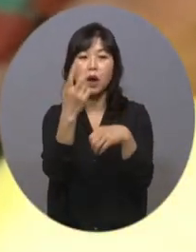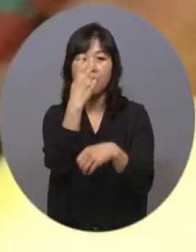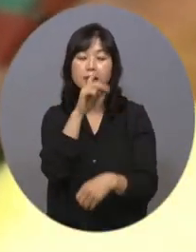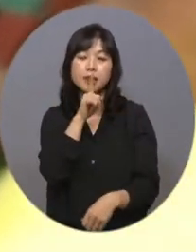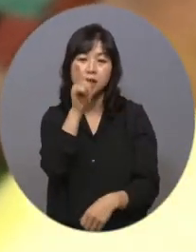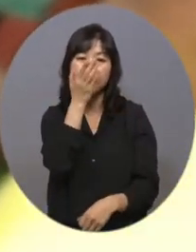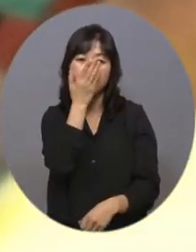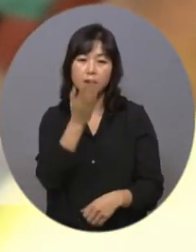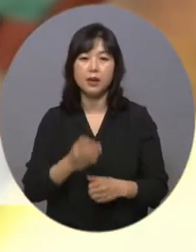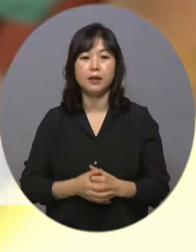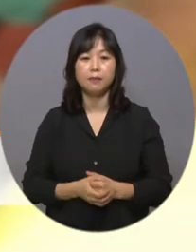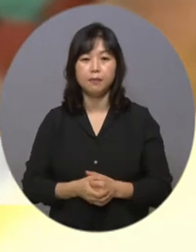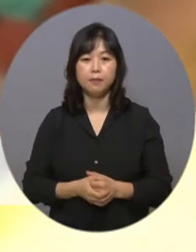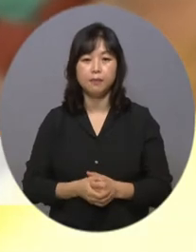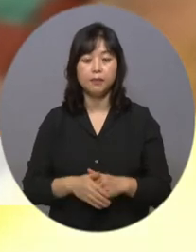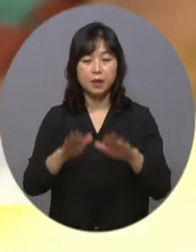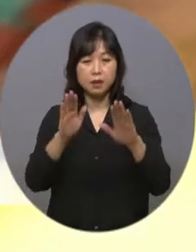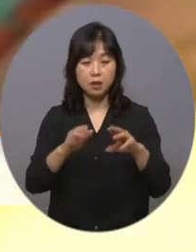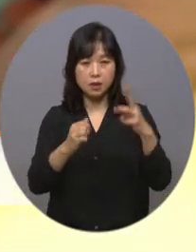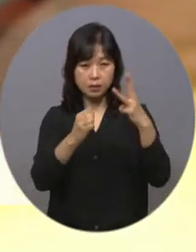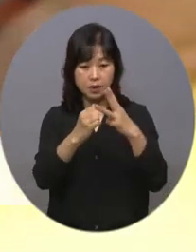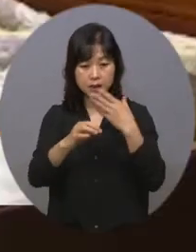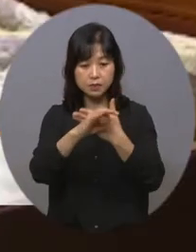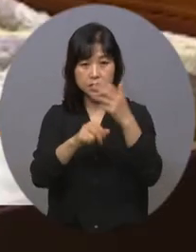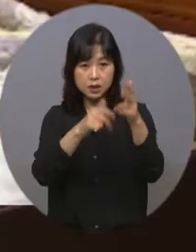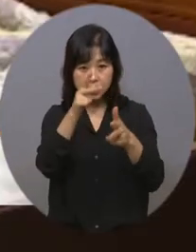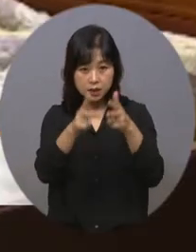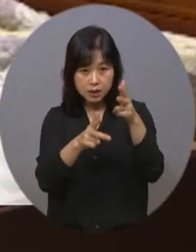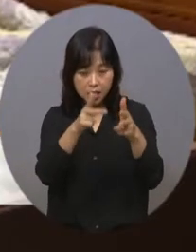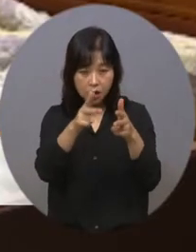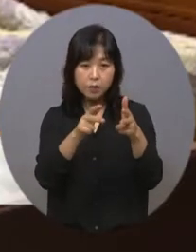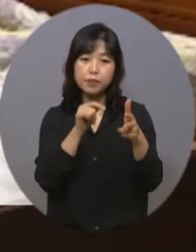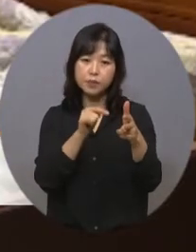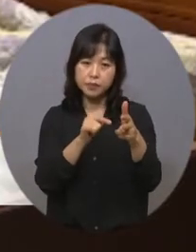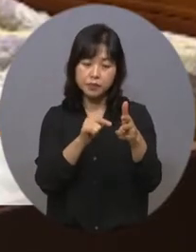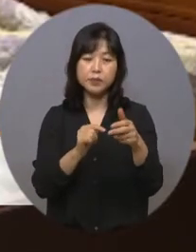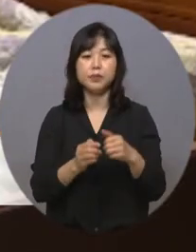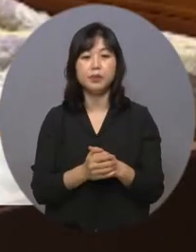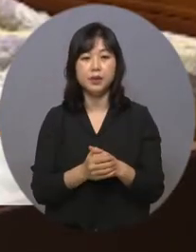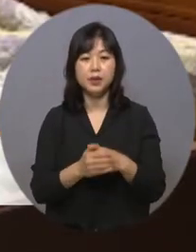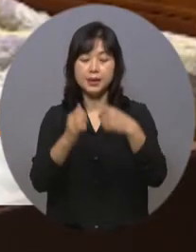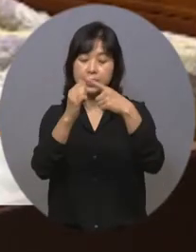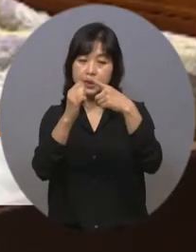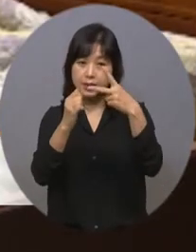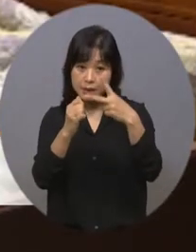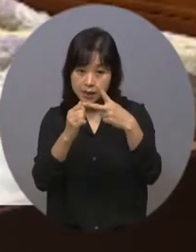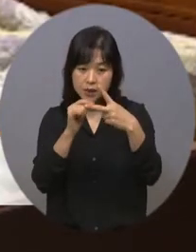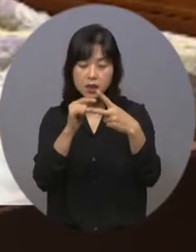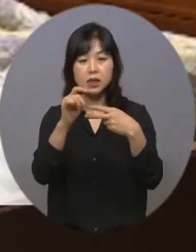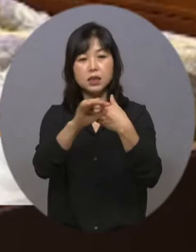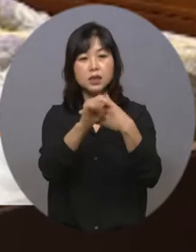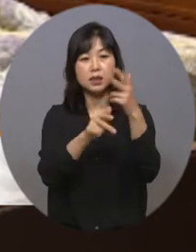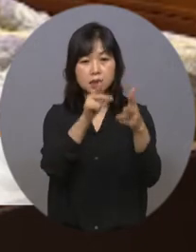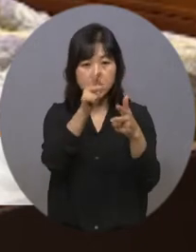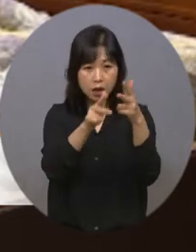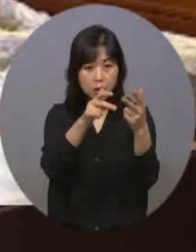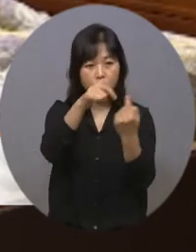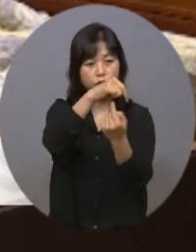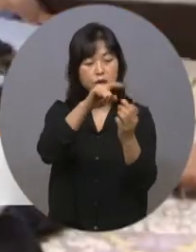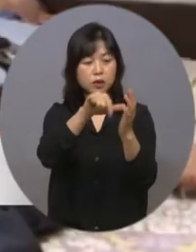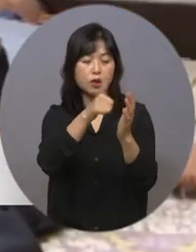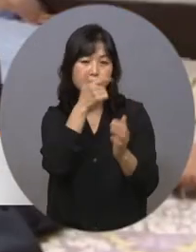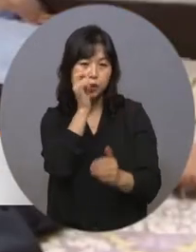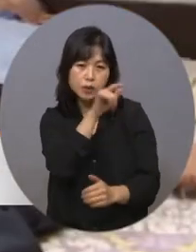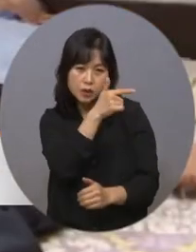있습니다 이번 3단계 시범 사업은 그동안 진행해온 1 2단계 시범사업의 일부 운영상 미비점을